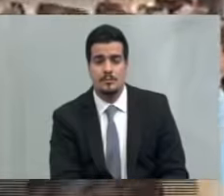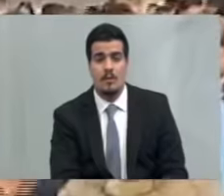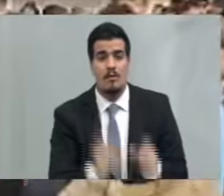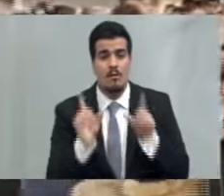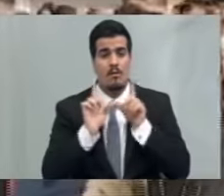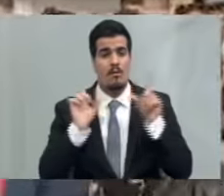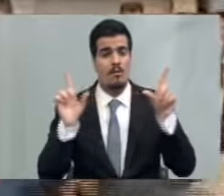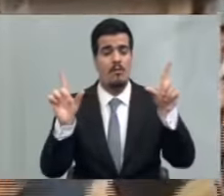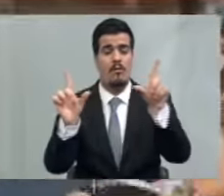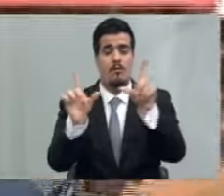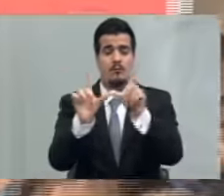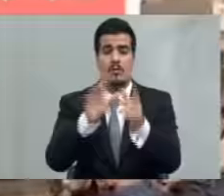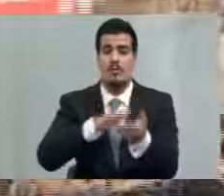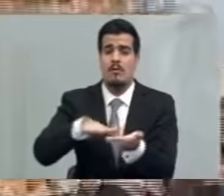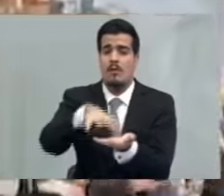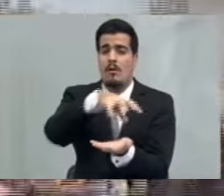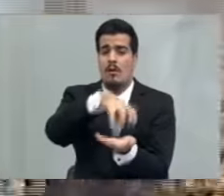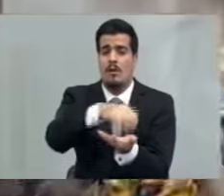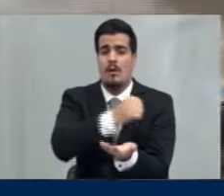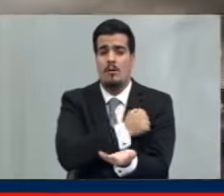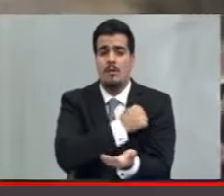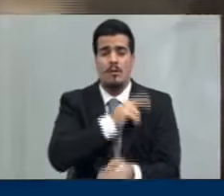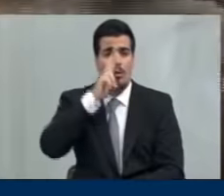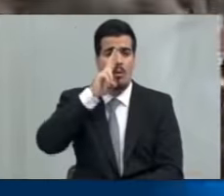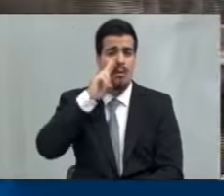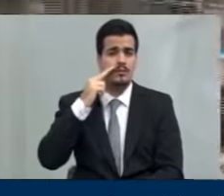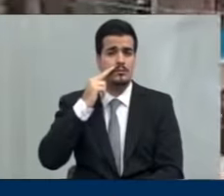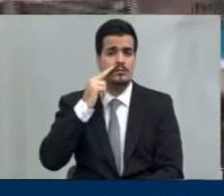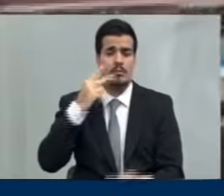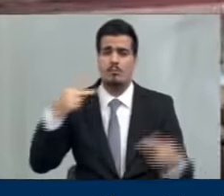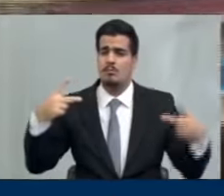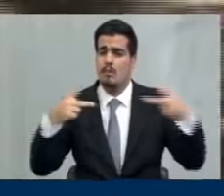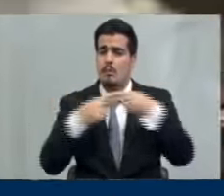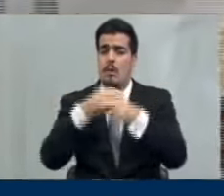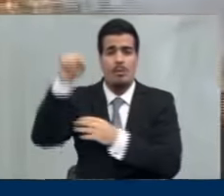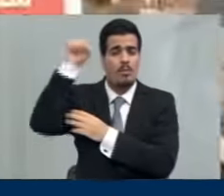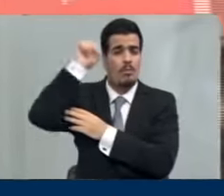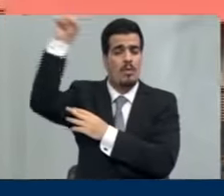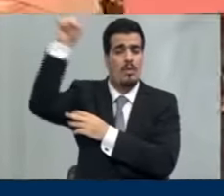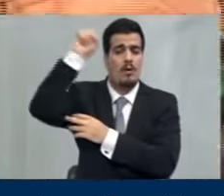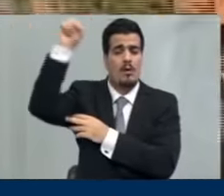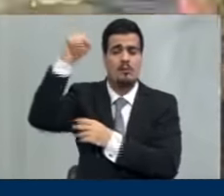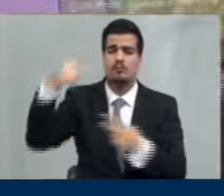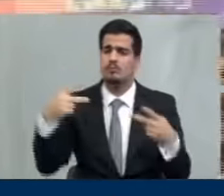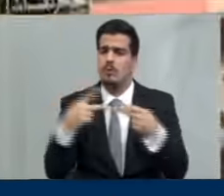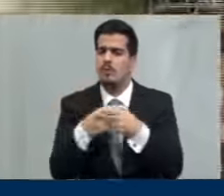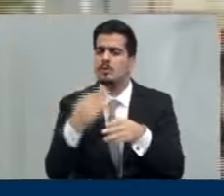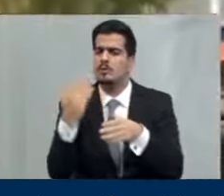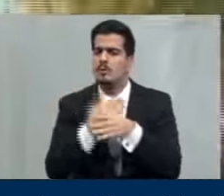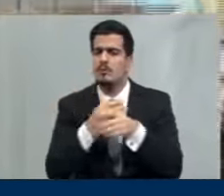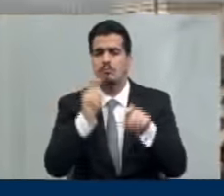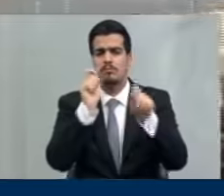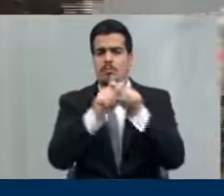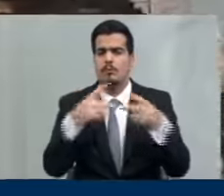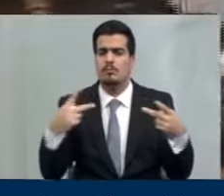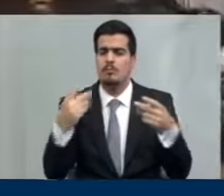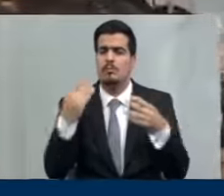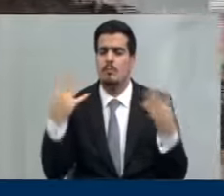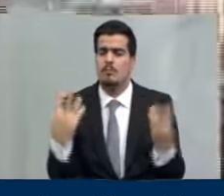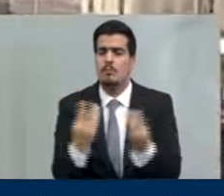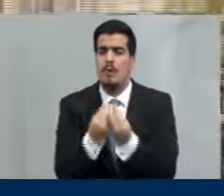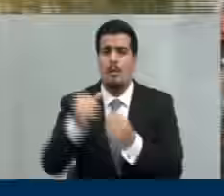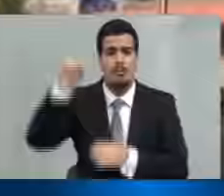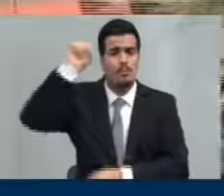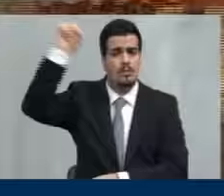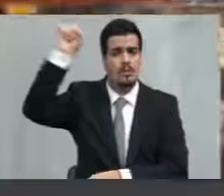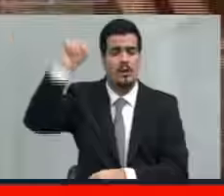اللجنة الأمنية في إقليم كردستان تمنع التظاهرات غير المجازة وتطلق يد القوات الأمنية للتعامل مع المتظاهرين.